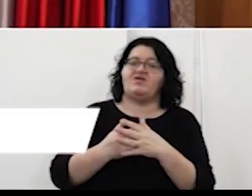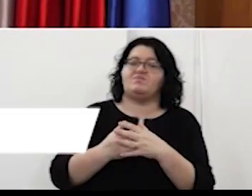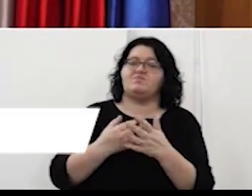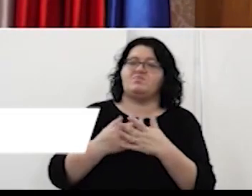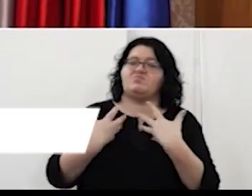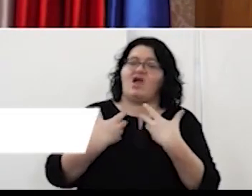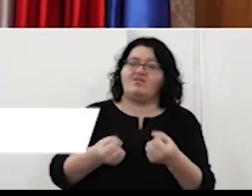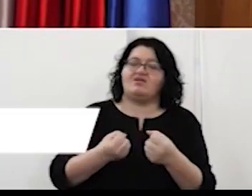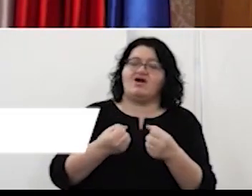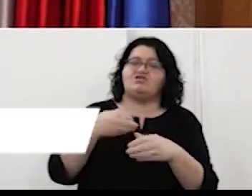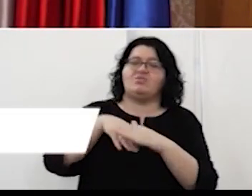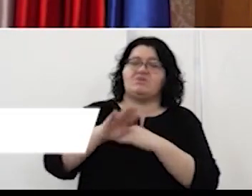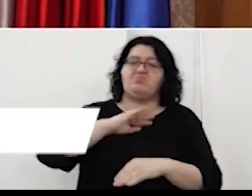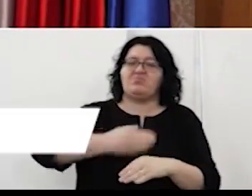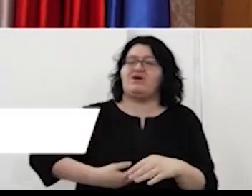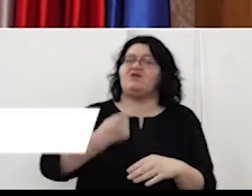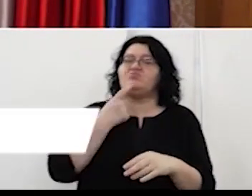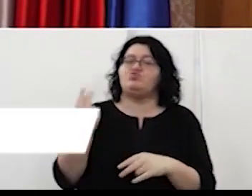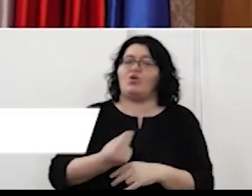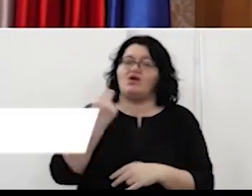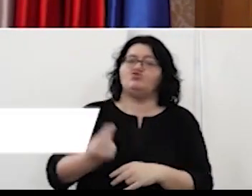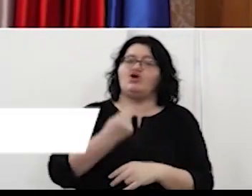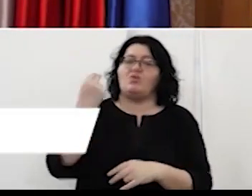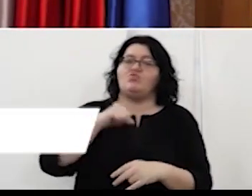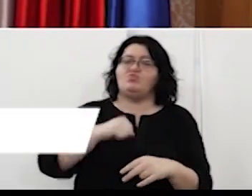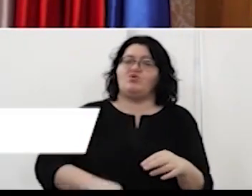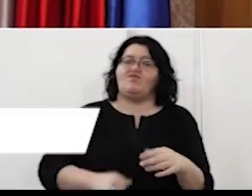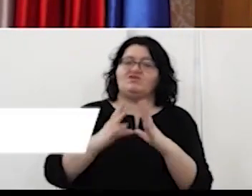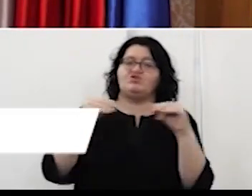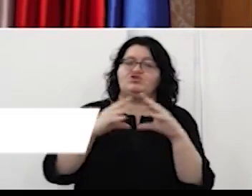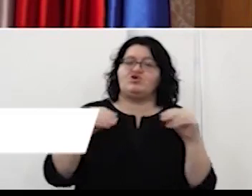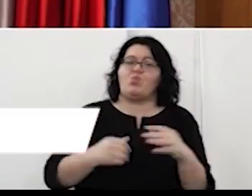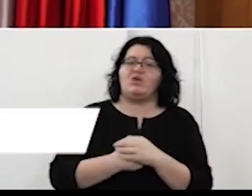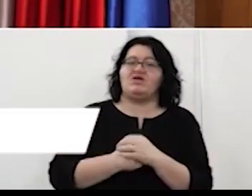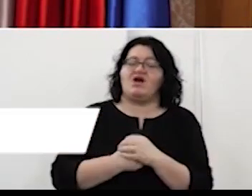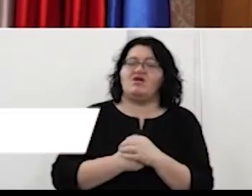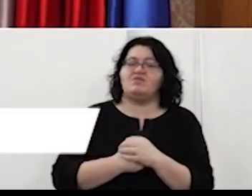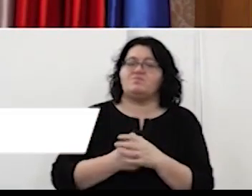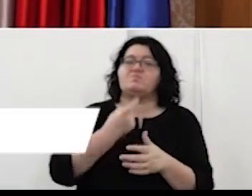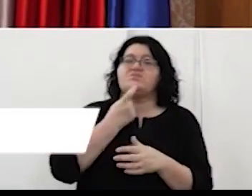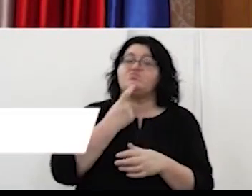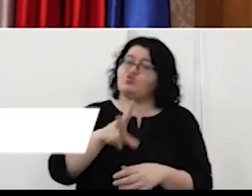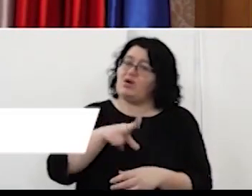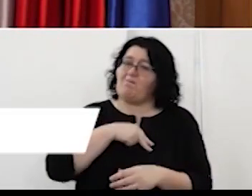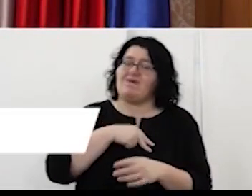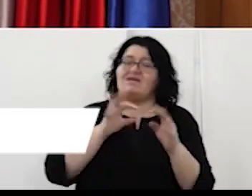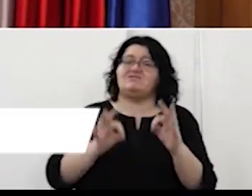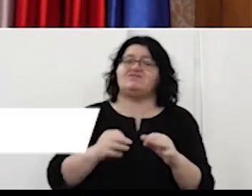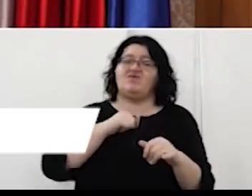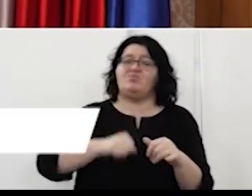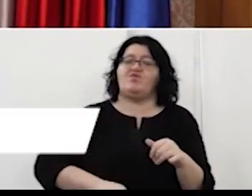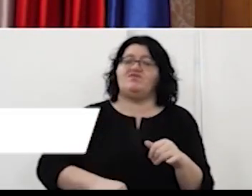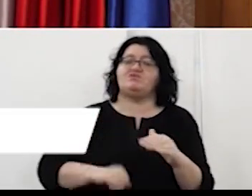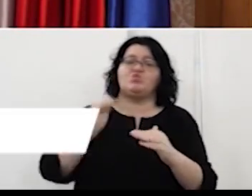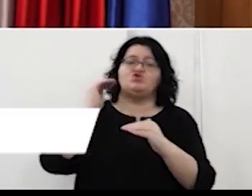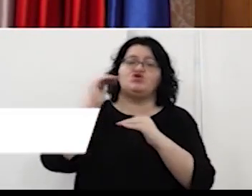să atragem în primăria Timișoara cei mai buni profesioniști din România. Timișoara merită să aibă profesioniști de